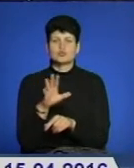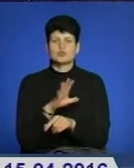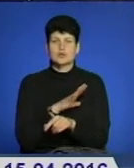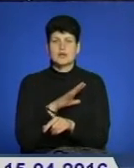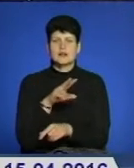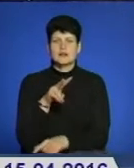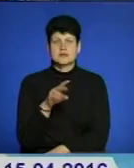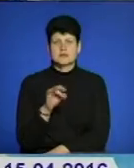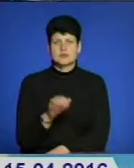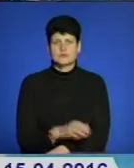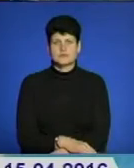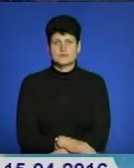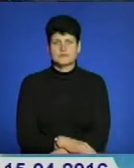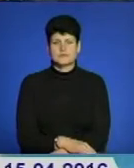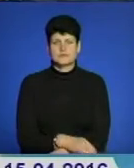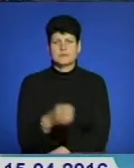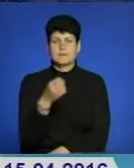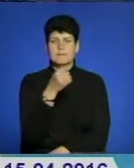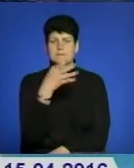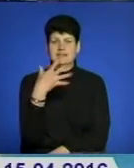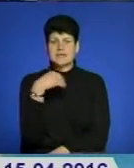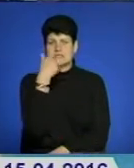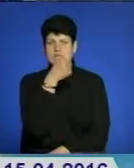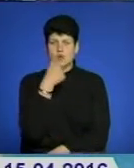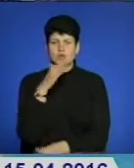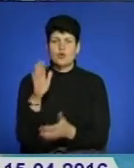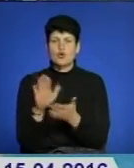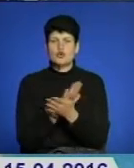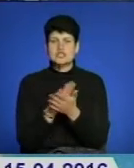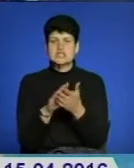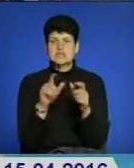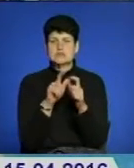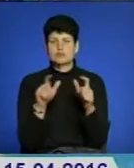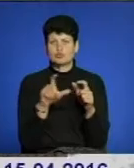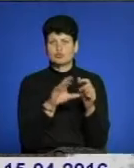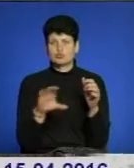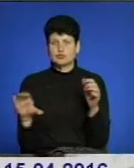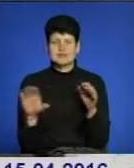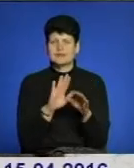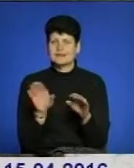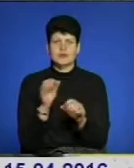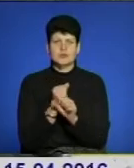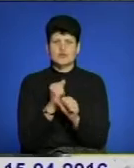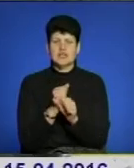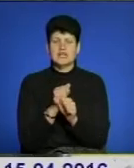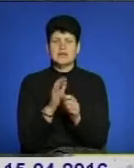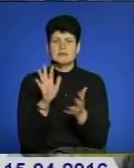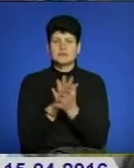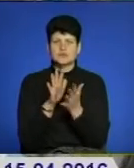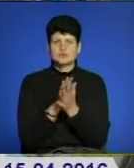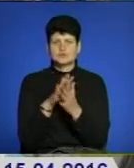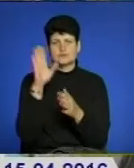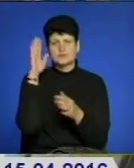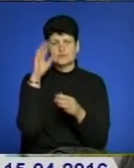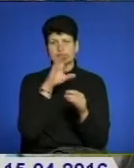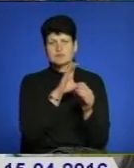Лариса Миргородська. 15 років очисні споруди в Шумську не функціонували, і неочищені стоки зливалися в річку